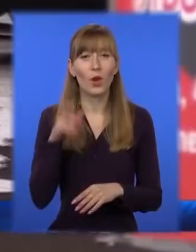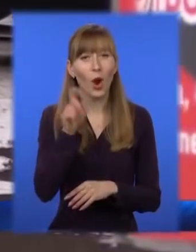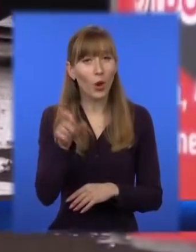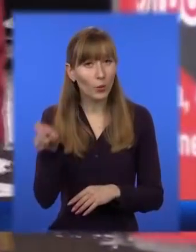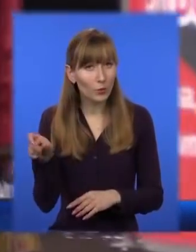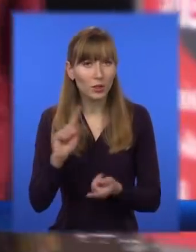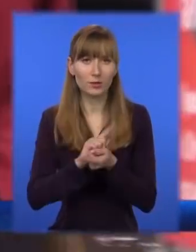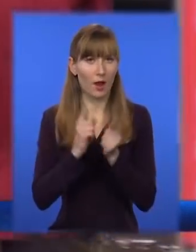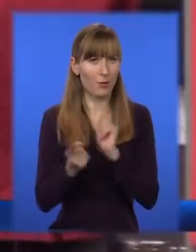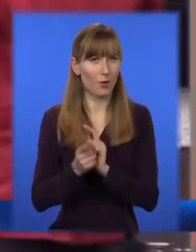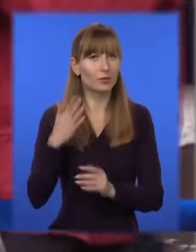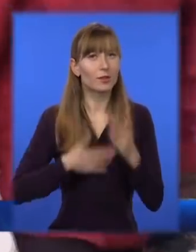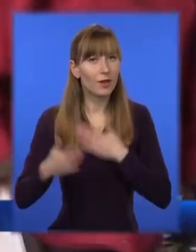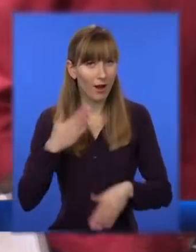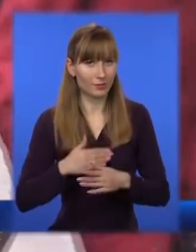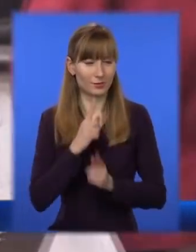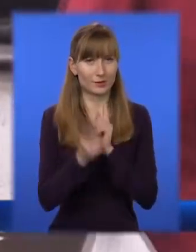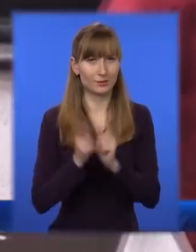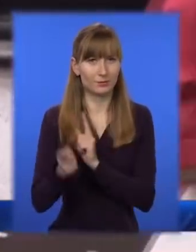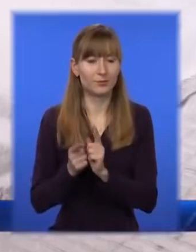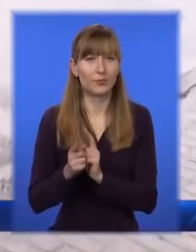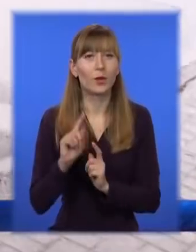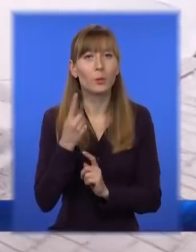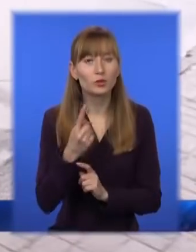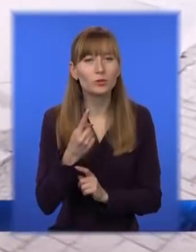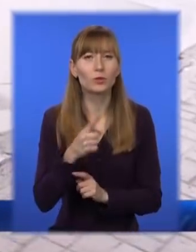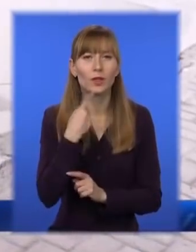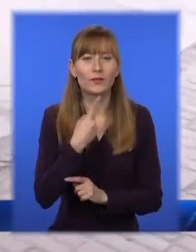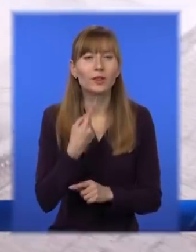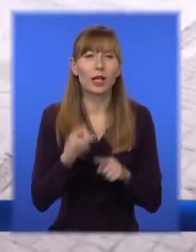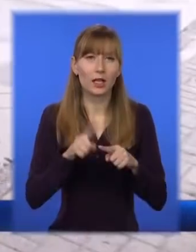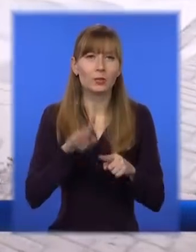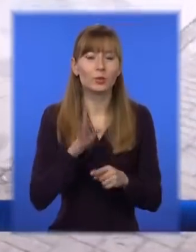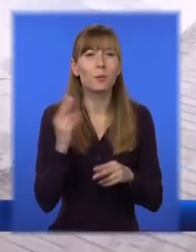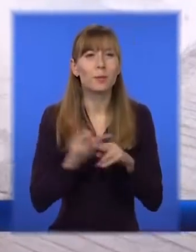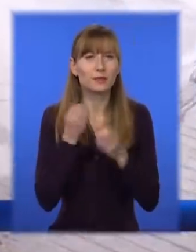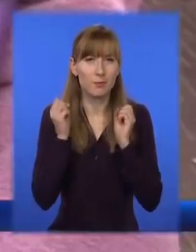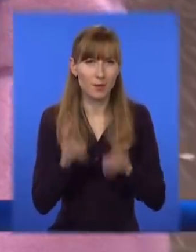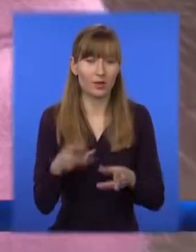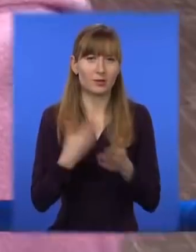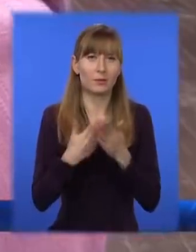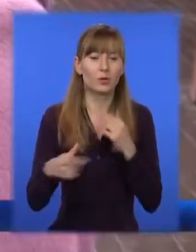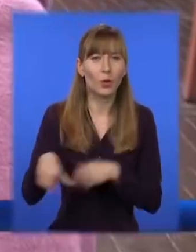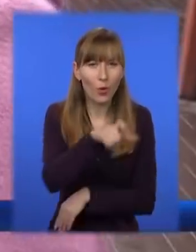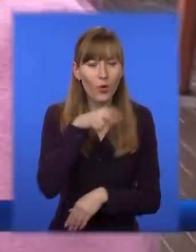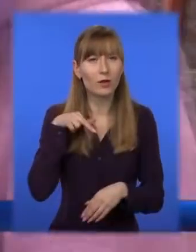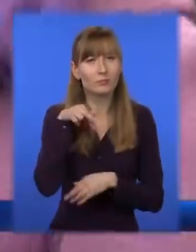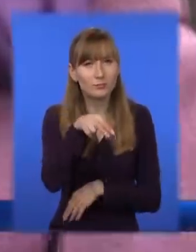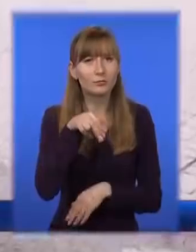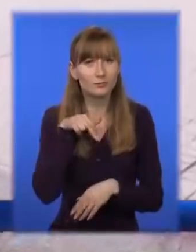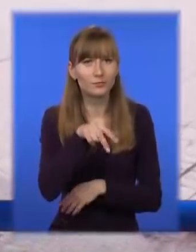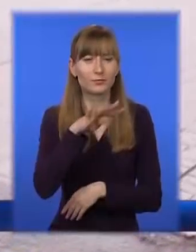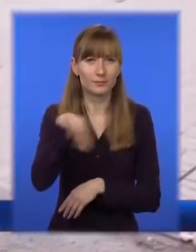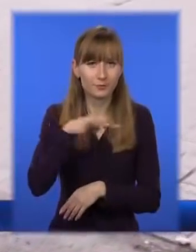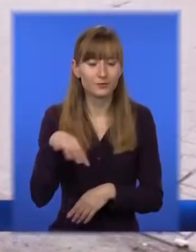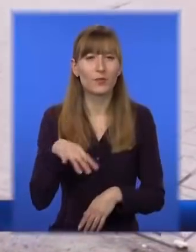А ось містяни навпаки, раду сприйняли нововведення. Кажуть, так буде значно безпечніше переходити Криворізькі проспекти та дороги,